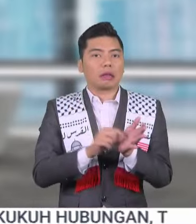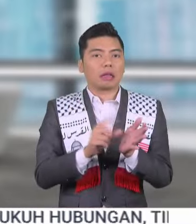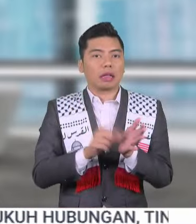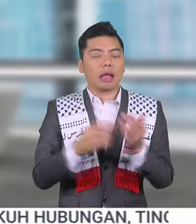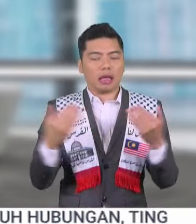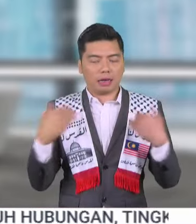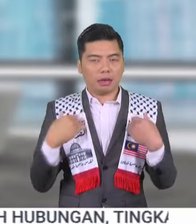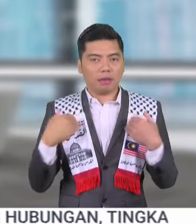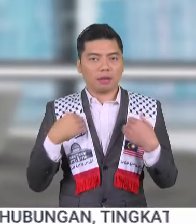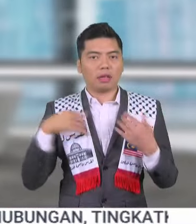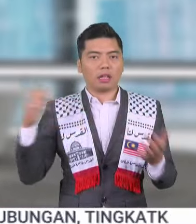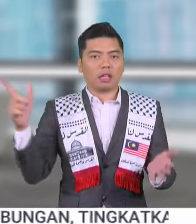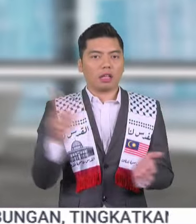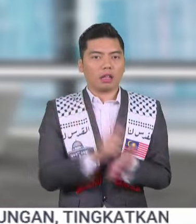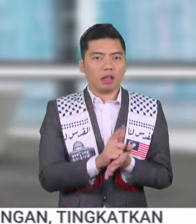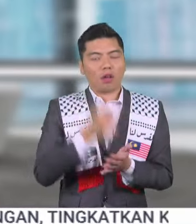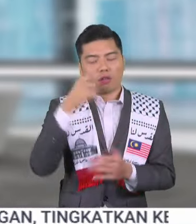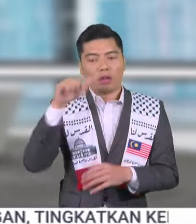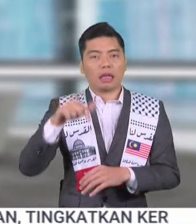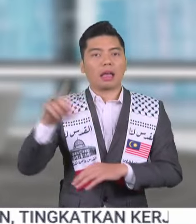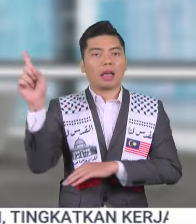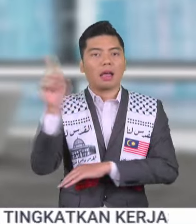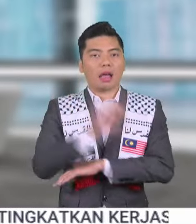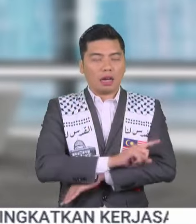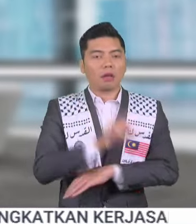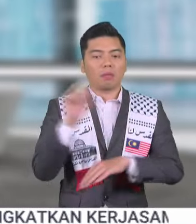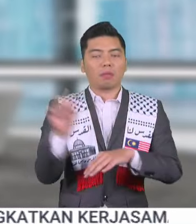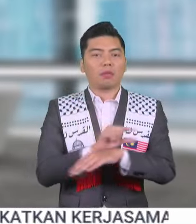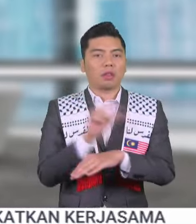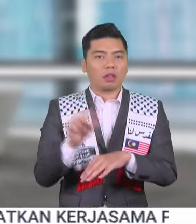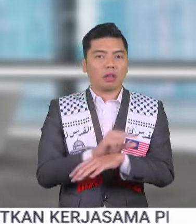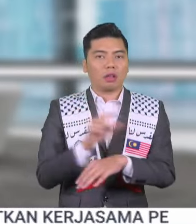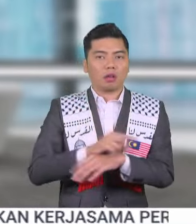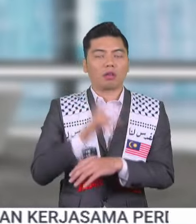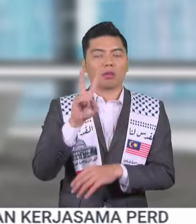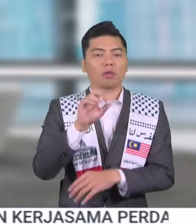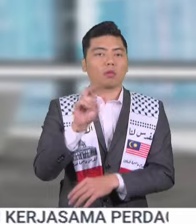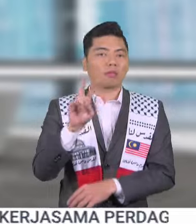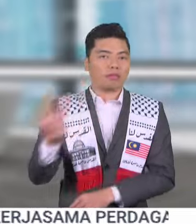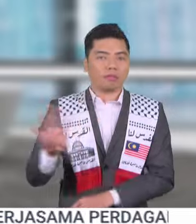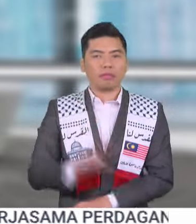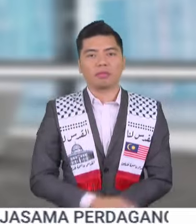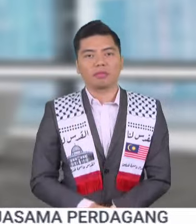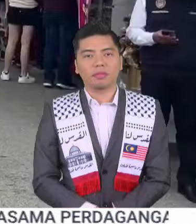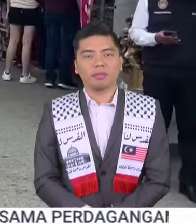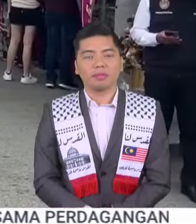Rizwan Badarudin sediakan laporan sempena Hari Pengguna Kebangsaan 2024.